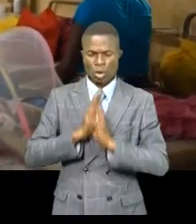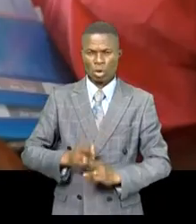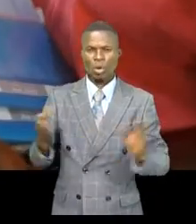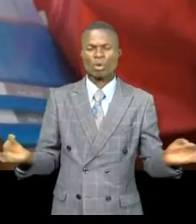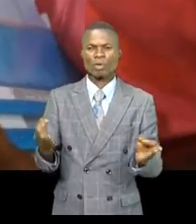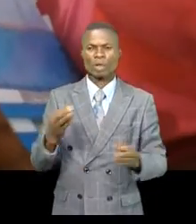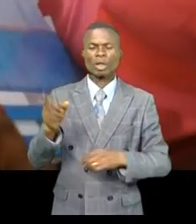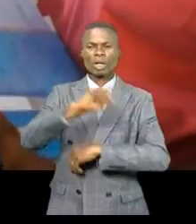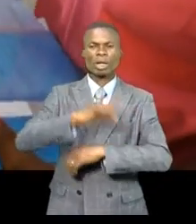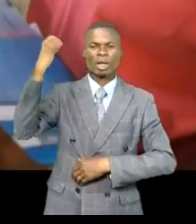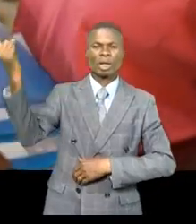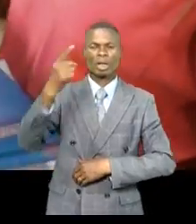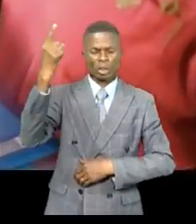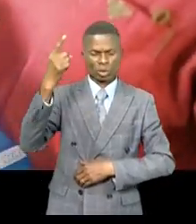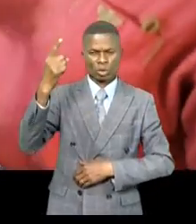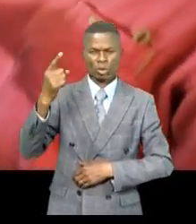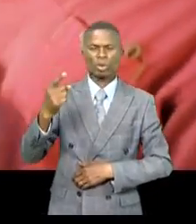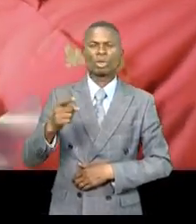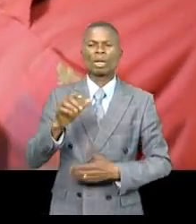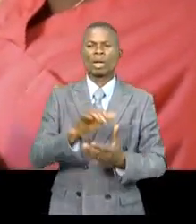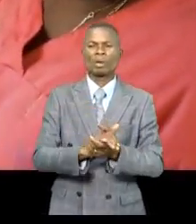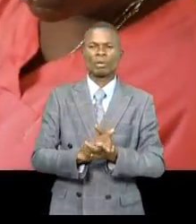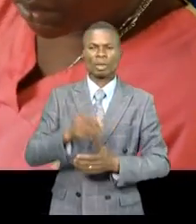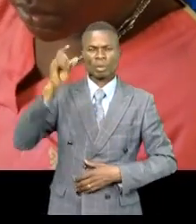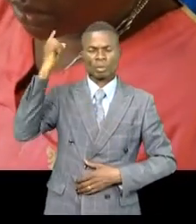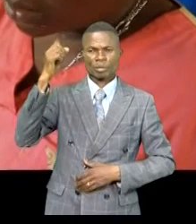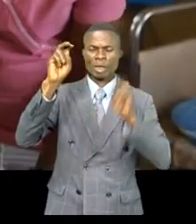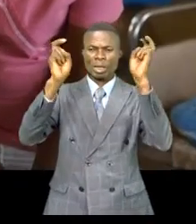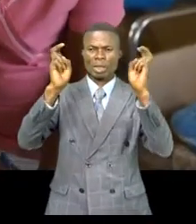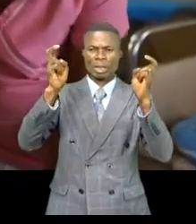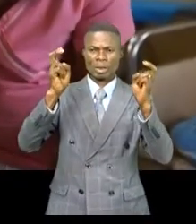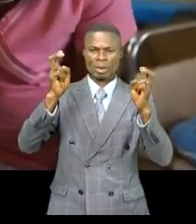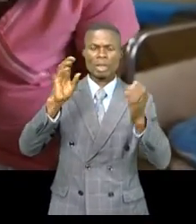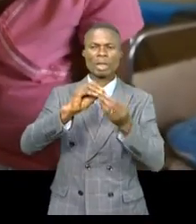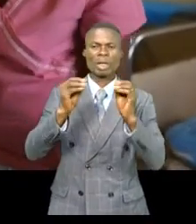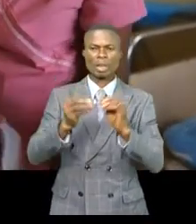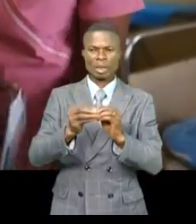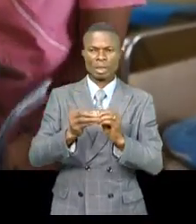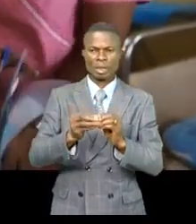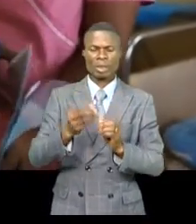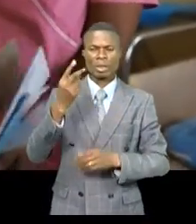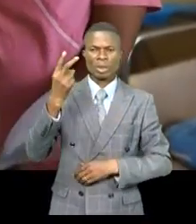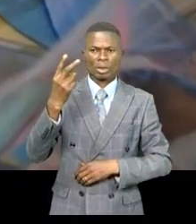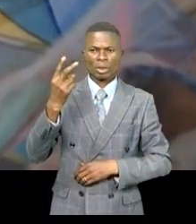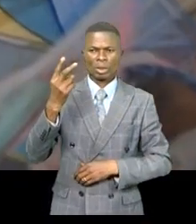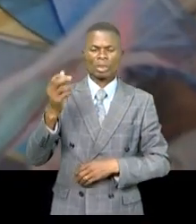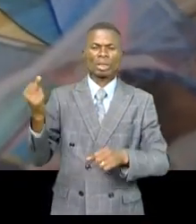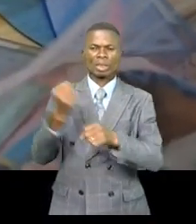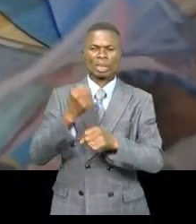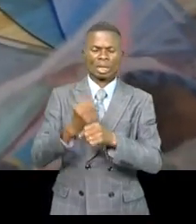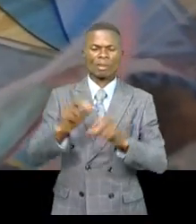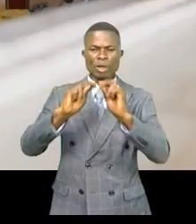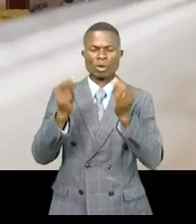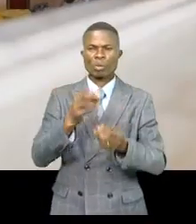journée internationale lui dédiée. En toile de fond, un thème, les chiffres parlent d'eux-mêmes. Investissez dans les